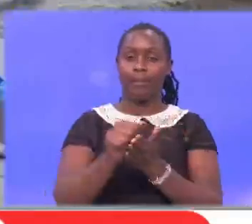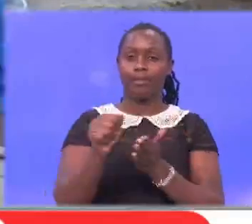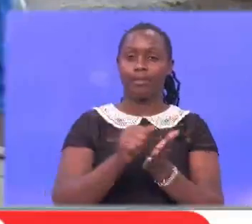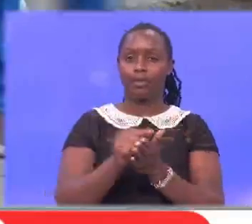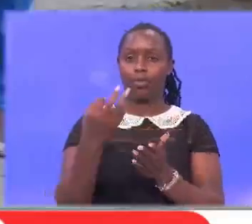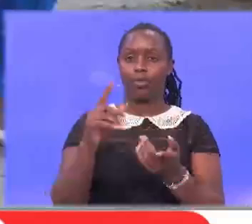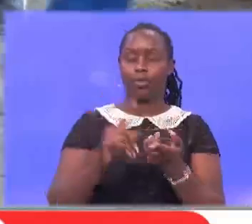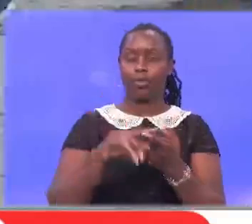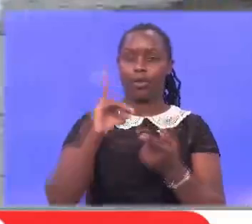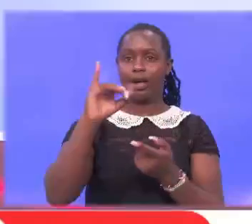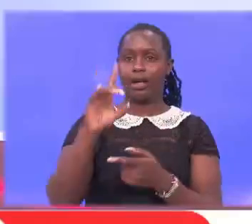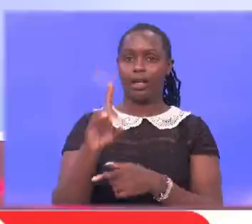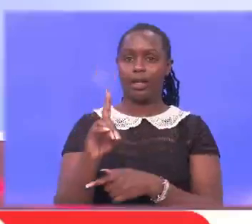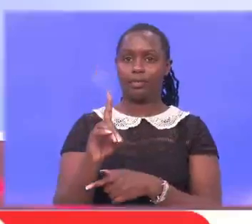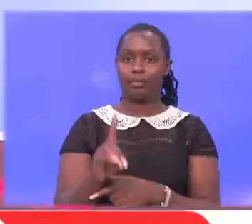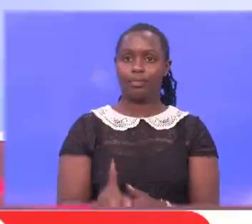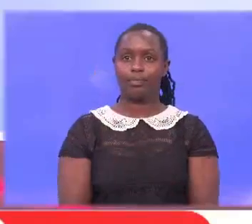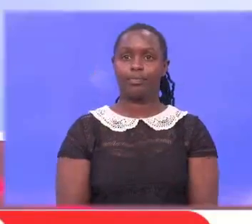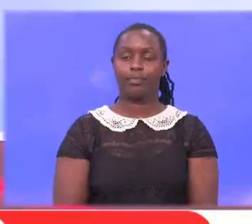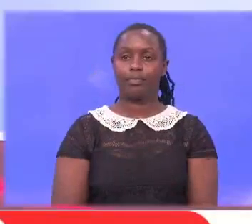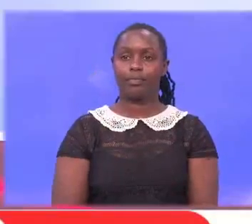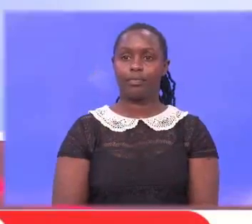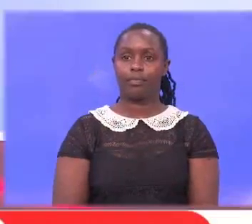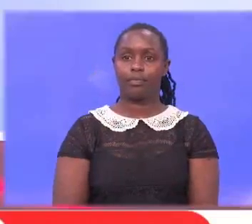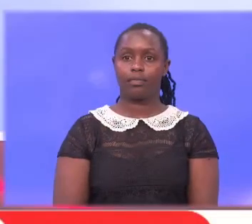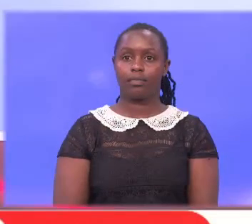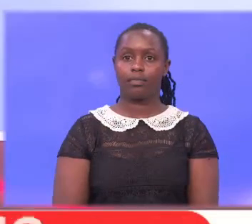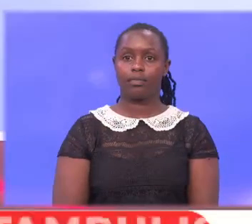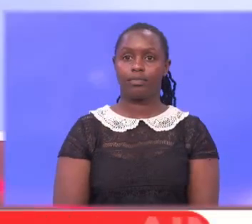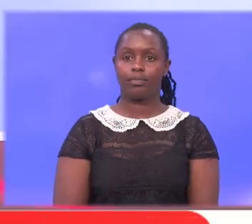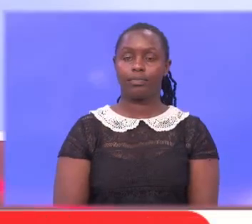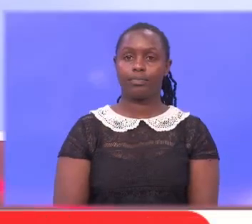47. Tukiachana na taarifa yake Grace Kuria Kanja.